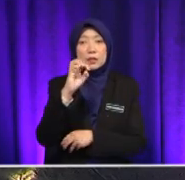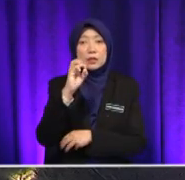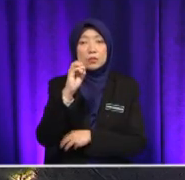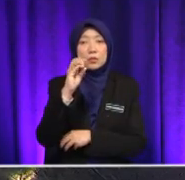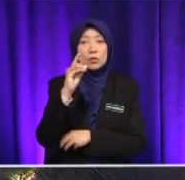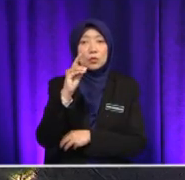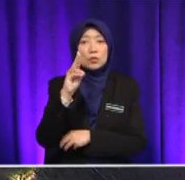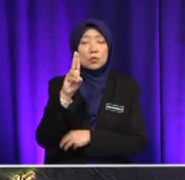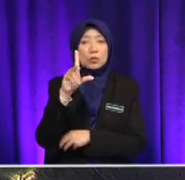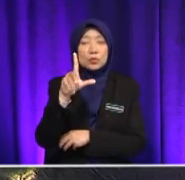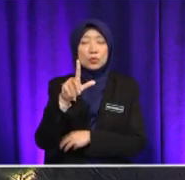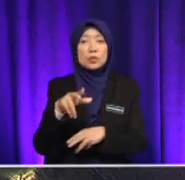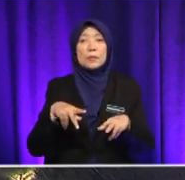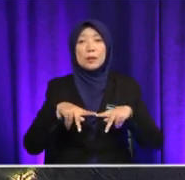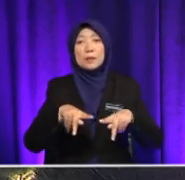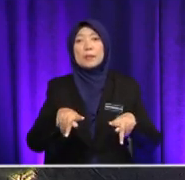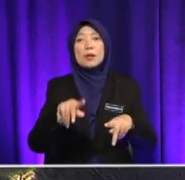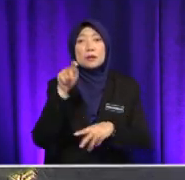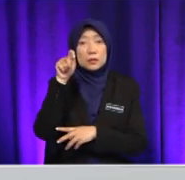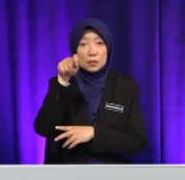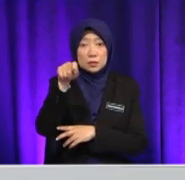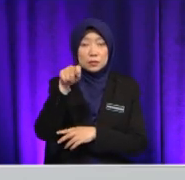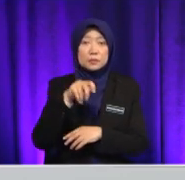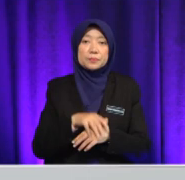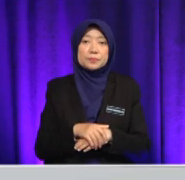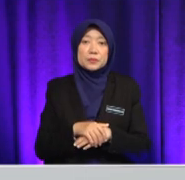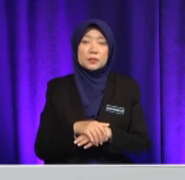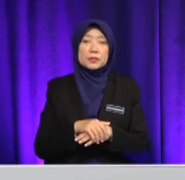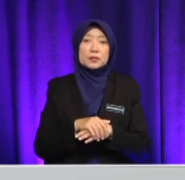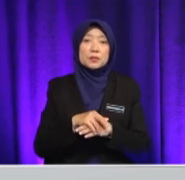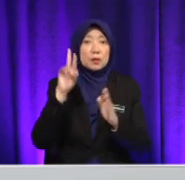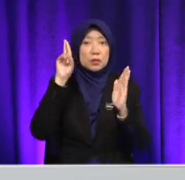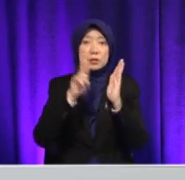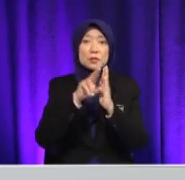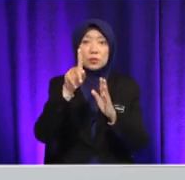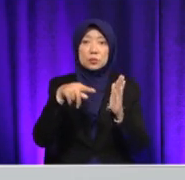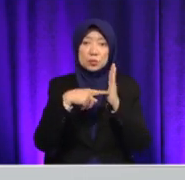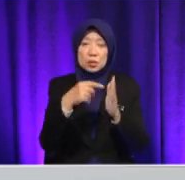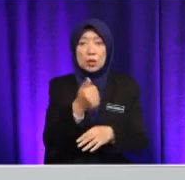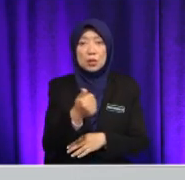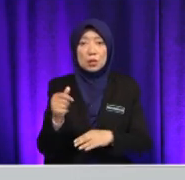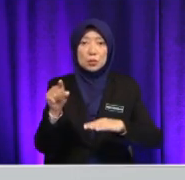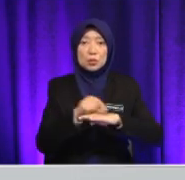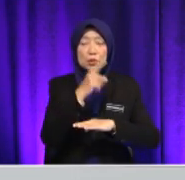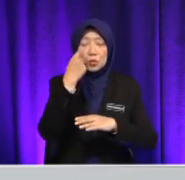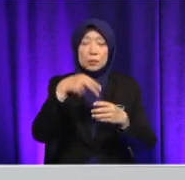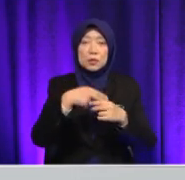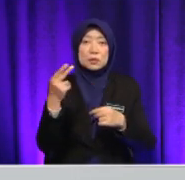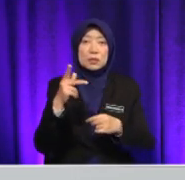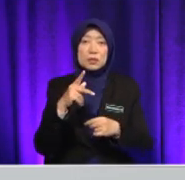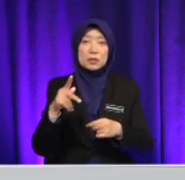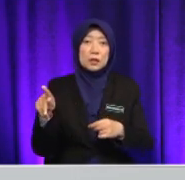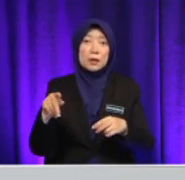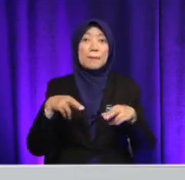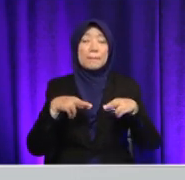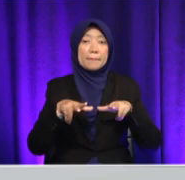Tante ya oke Raja satu menunjukkan peralatan yang digunakan untuk menghasilkan Papa tanda